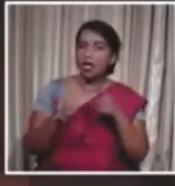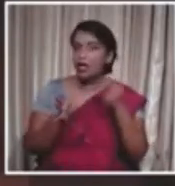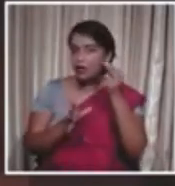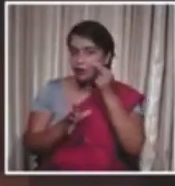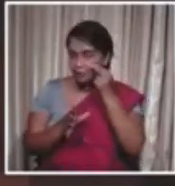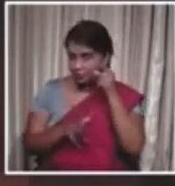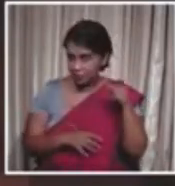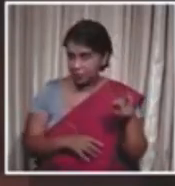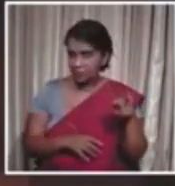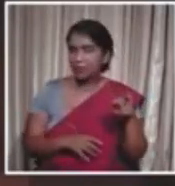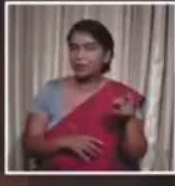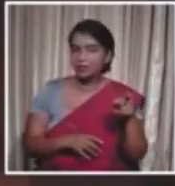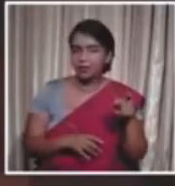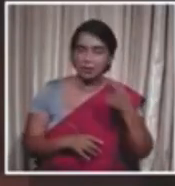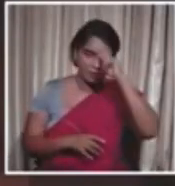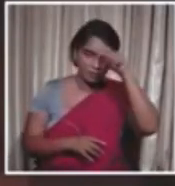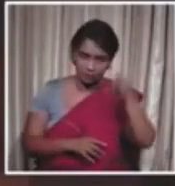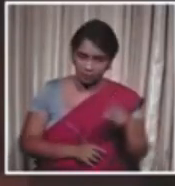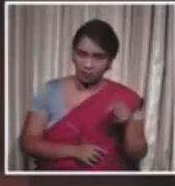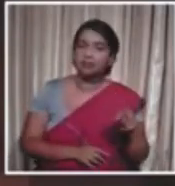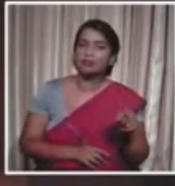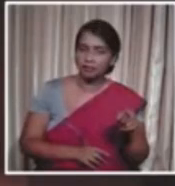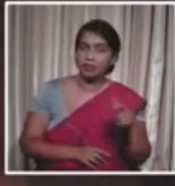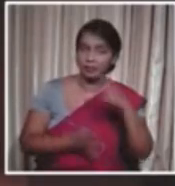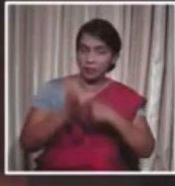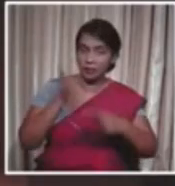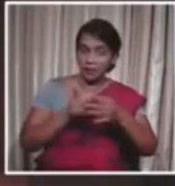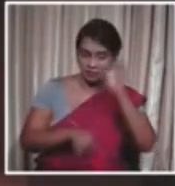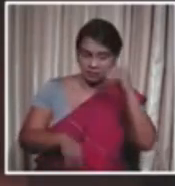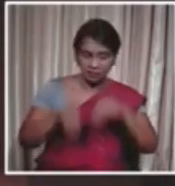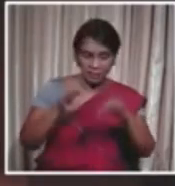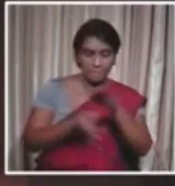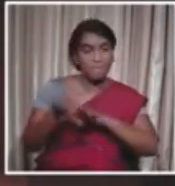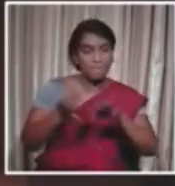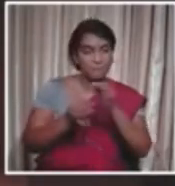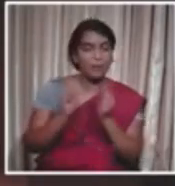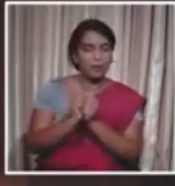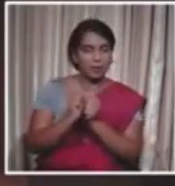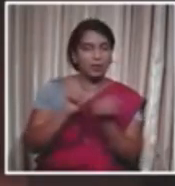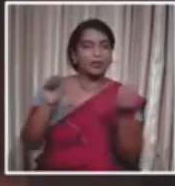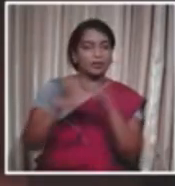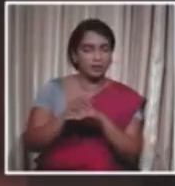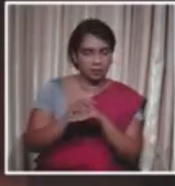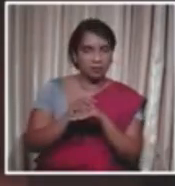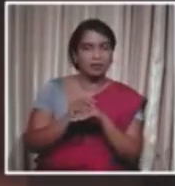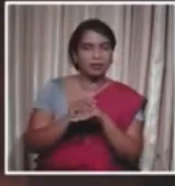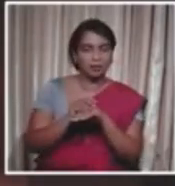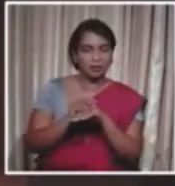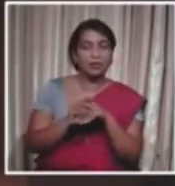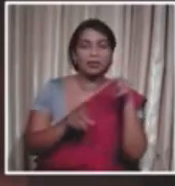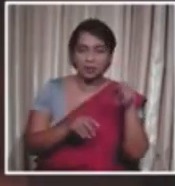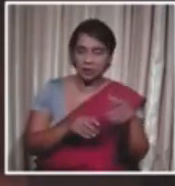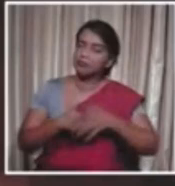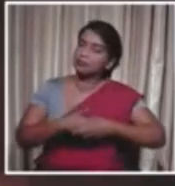දිසානායක මැතිතුමත් අපේක්ෂකවරයෙක් හැටියට මේ ප්‍රජාතන්ත්‍රවාදී ක්‍රියාවලියට සහභාගී වුණා එතුමාටත්